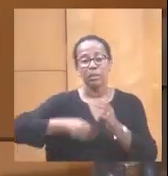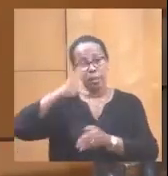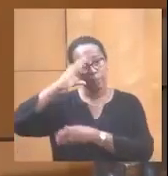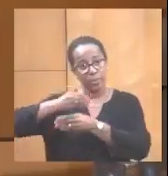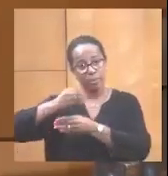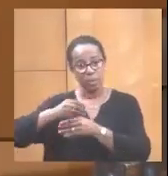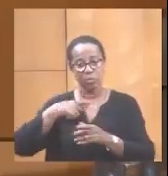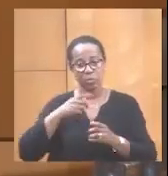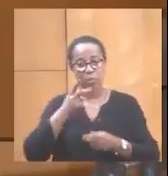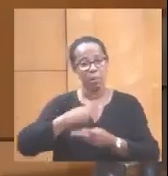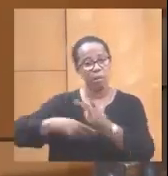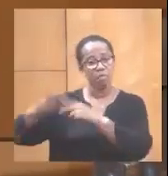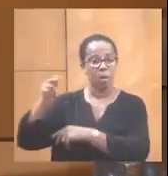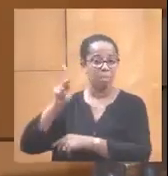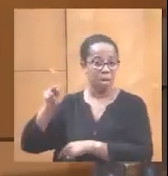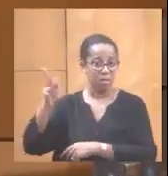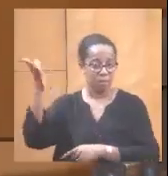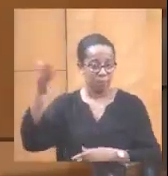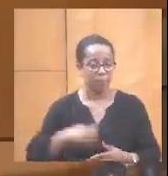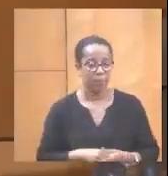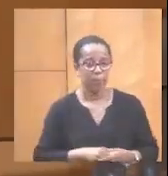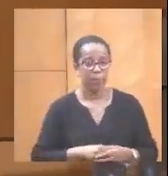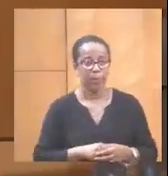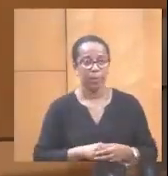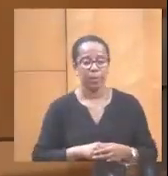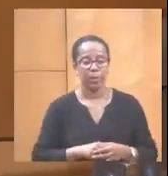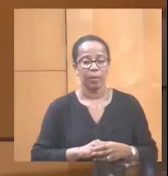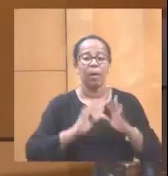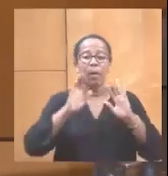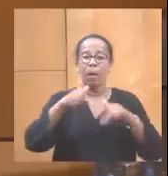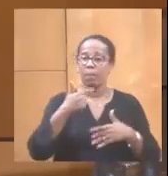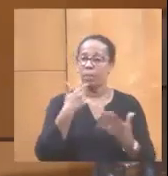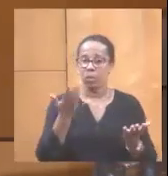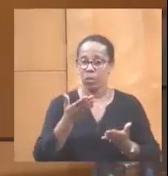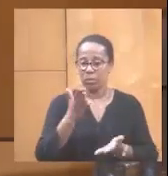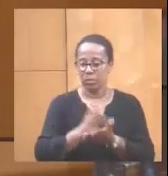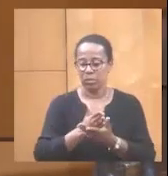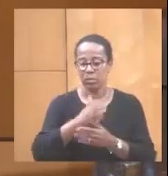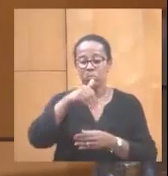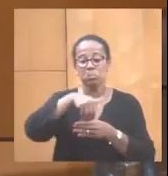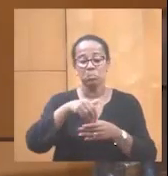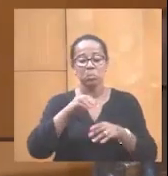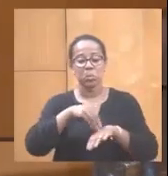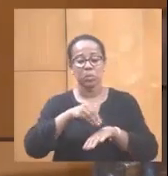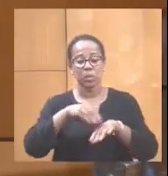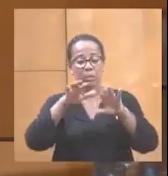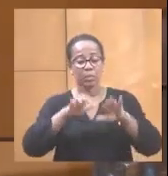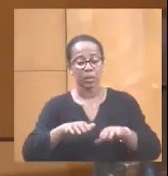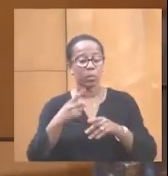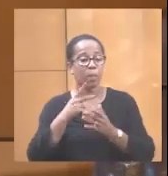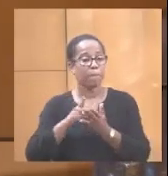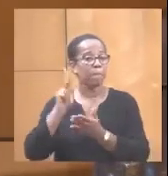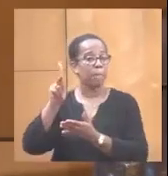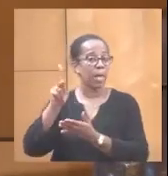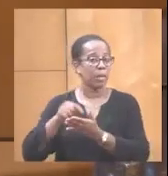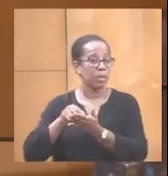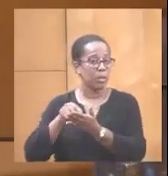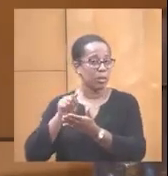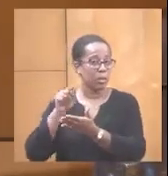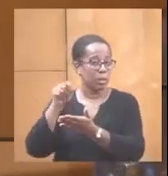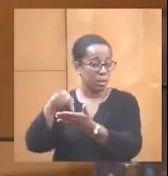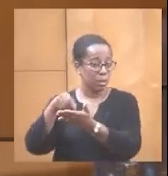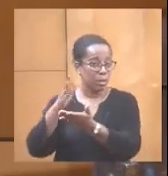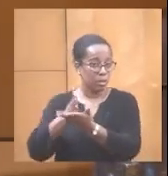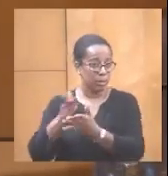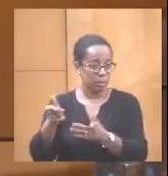prévu, c'est qu'ensuite, les décisions sont prises au conseil d'administration de Paris pour savoir quelles sont